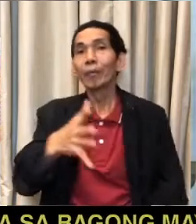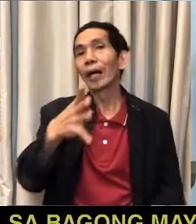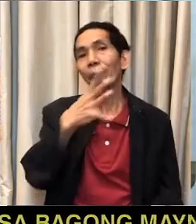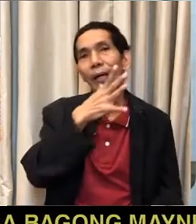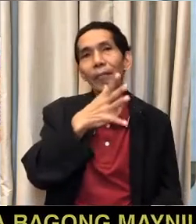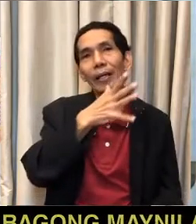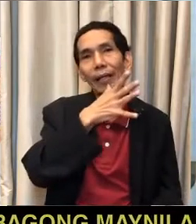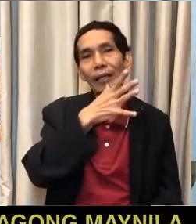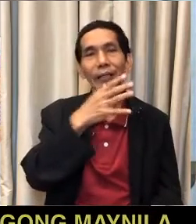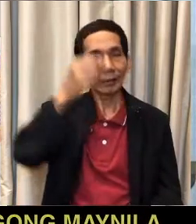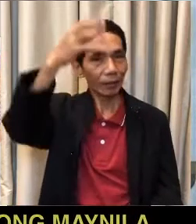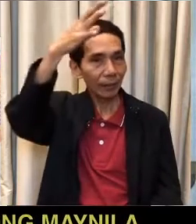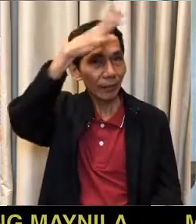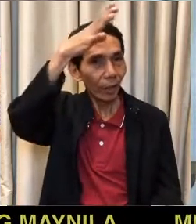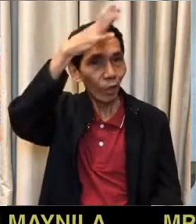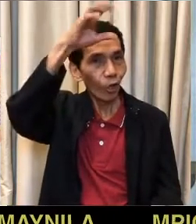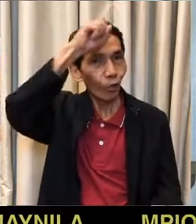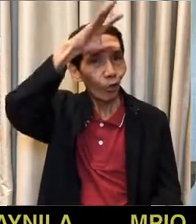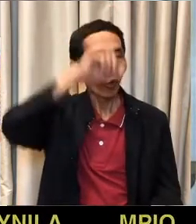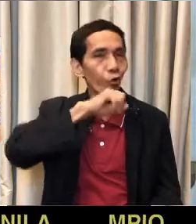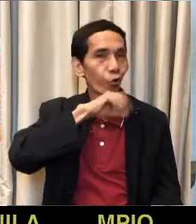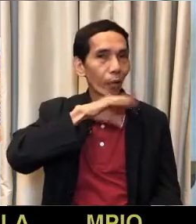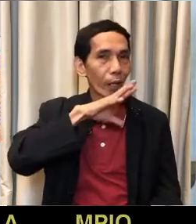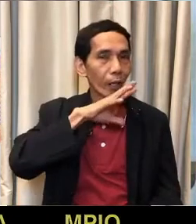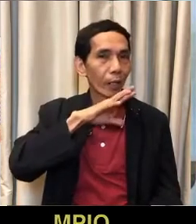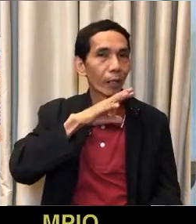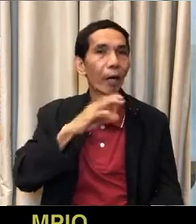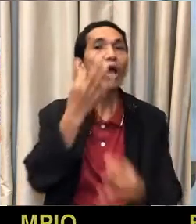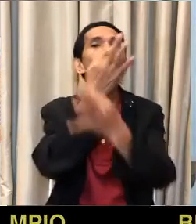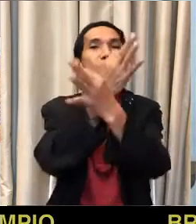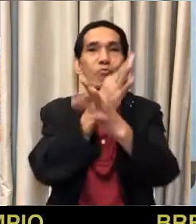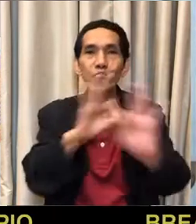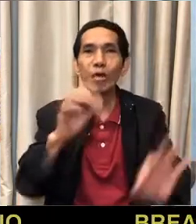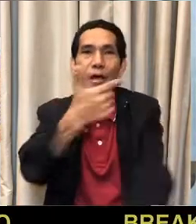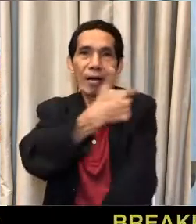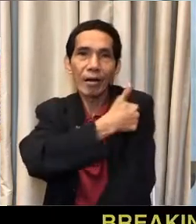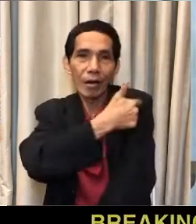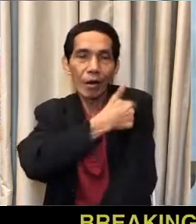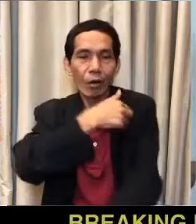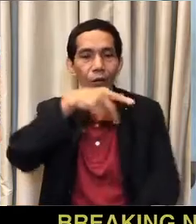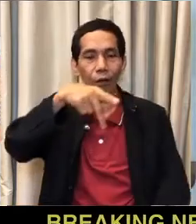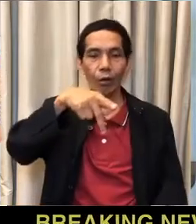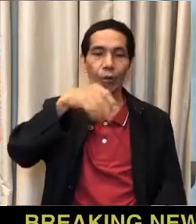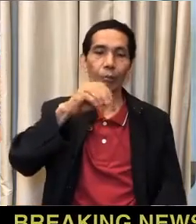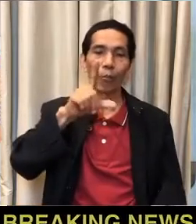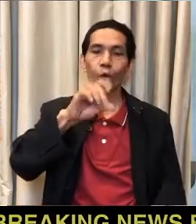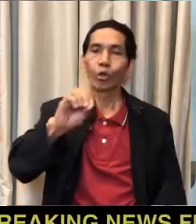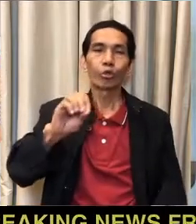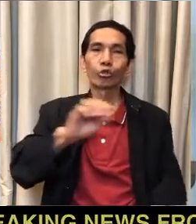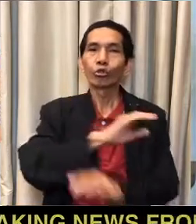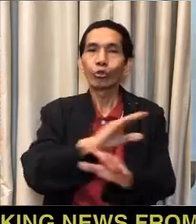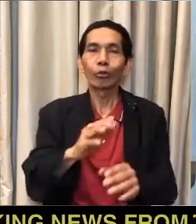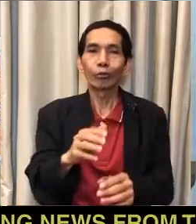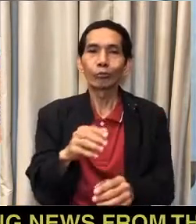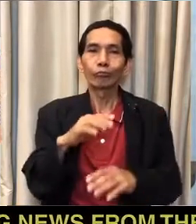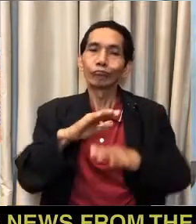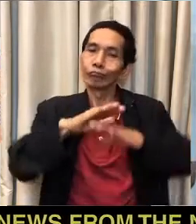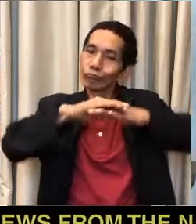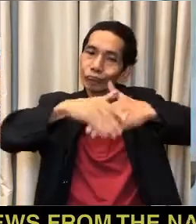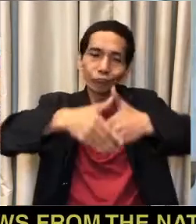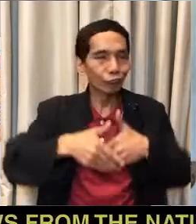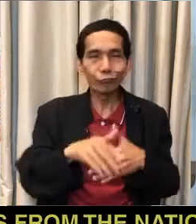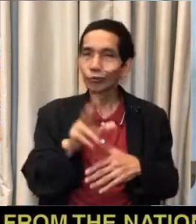nanay, tatay, lolo't lola, libre po ang bakuna ng polio. Huwag niyo pong ikikipit-balikat